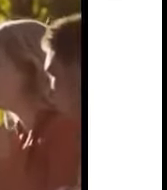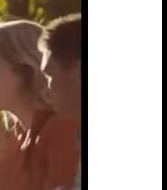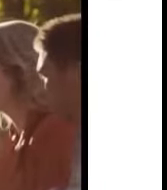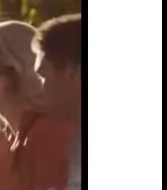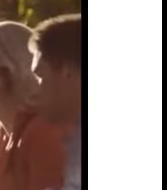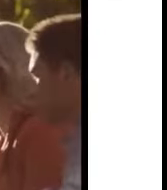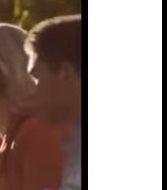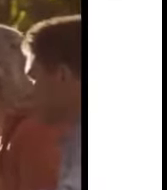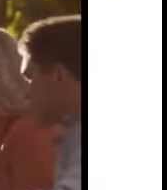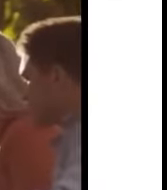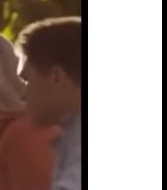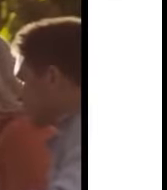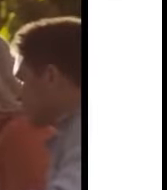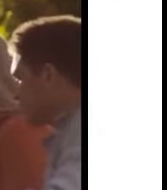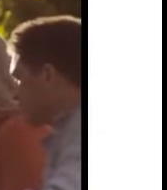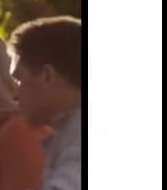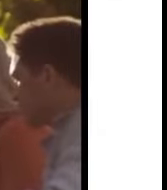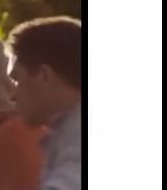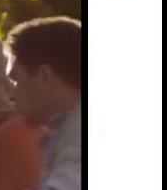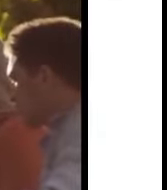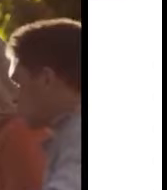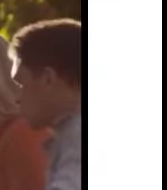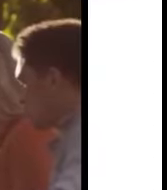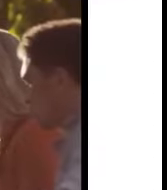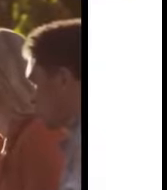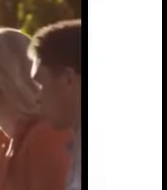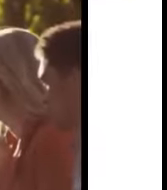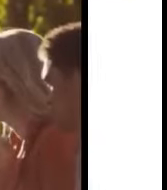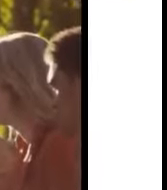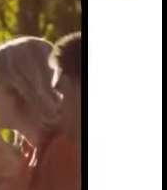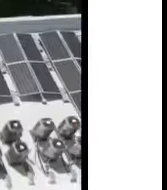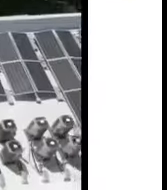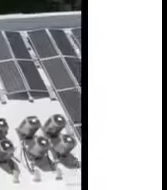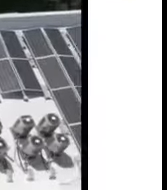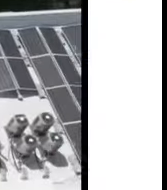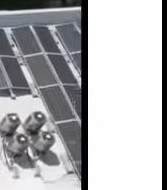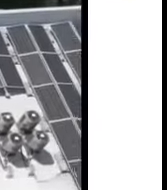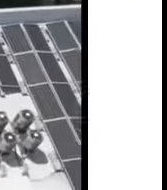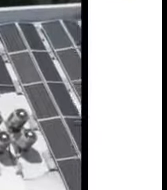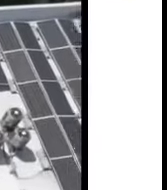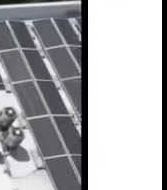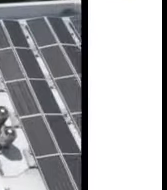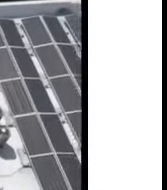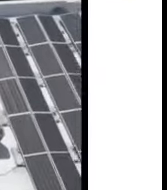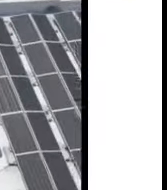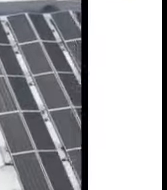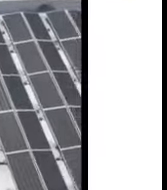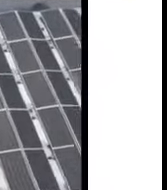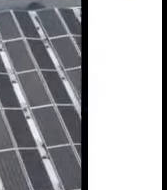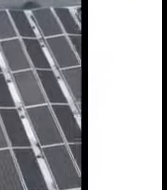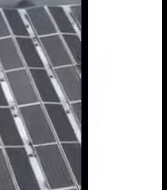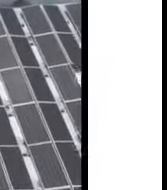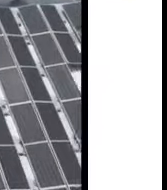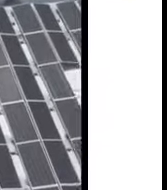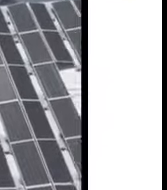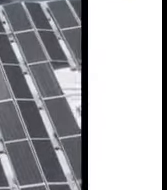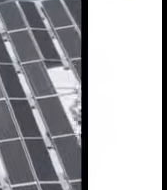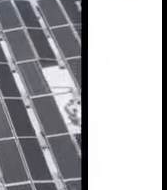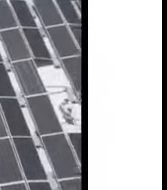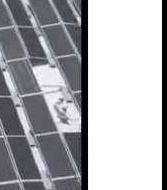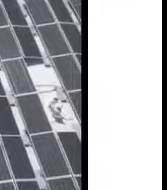creazione, inauguriamo uno stile di vita e una società finalmente